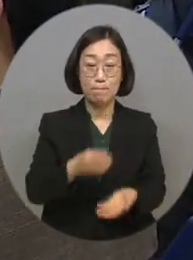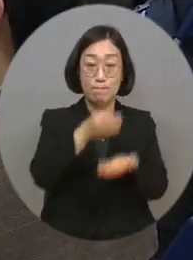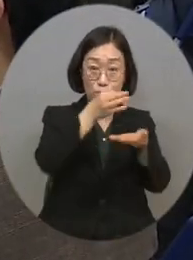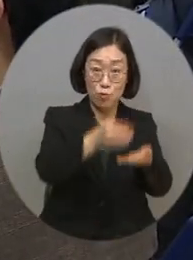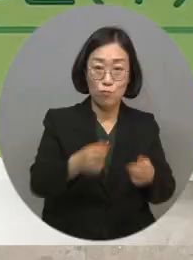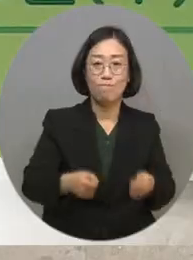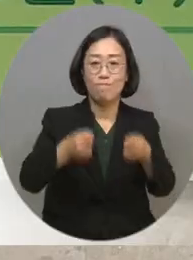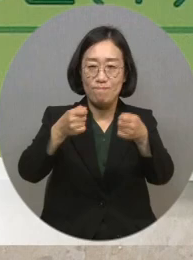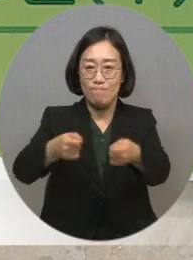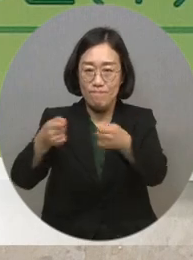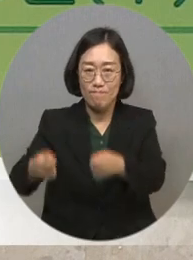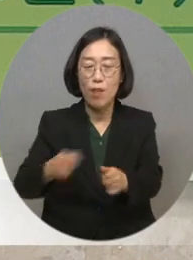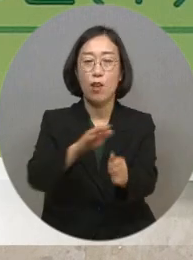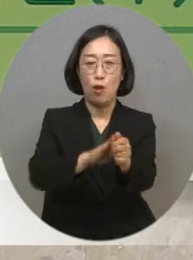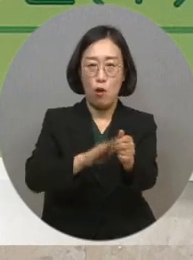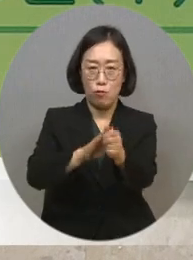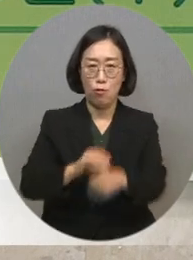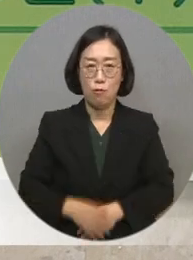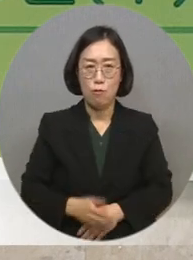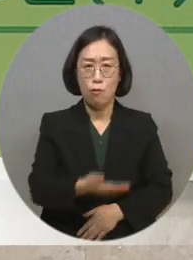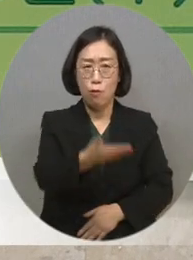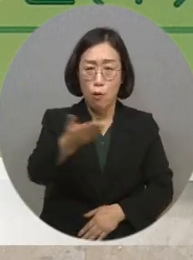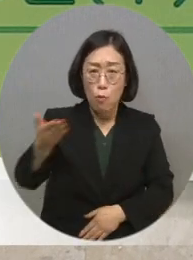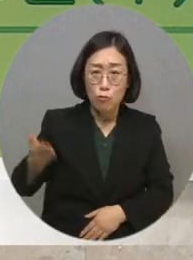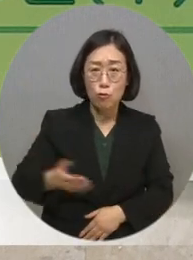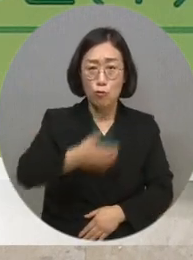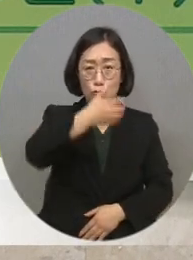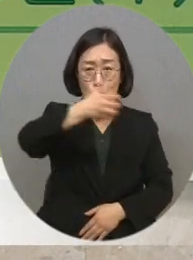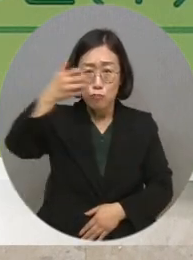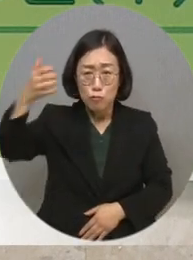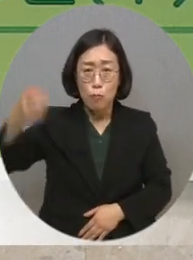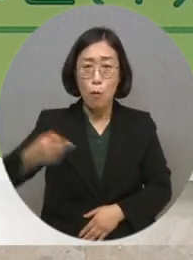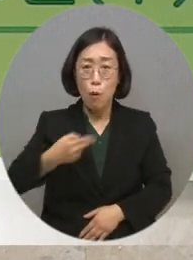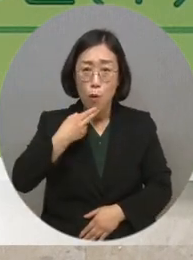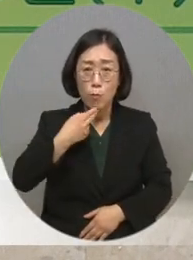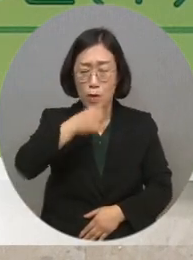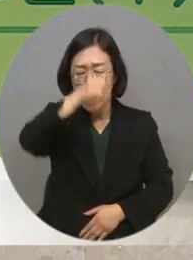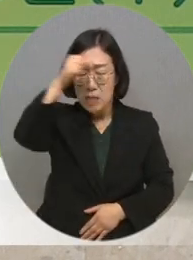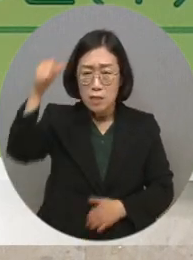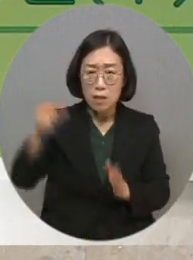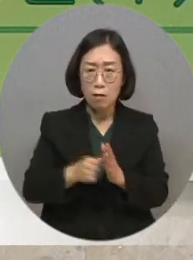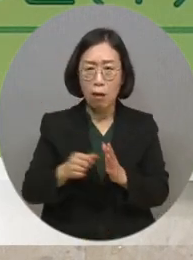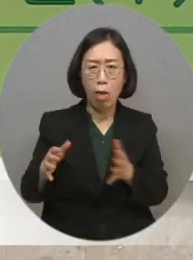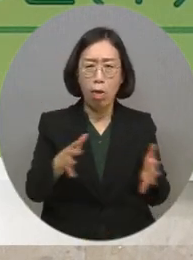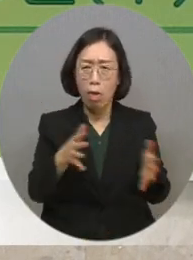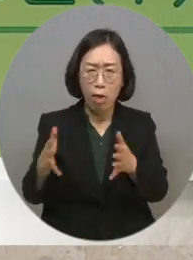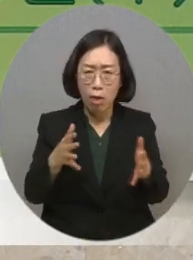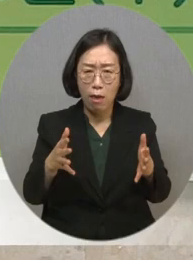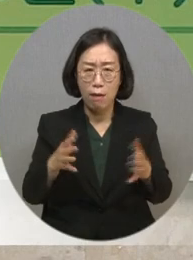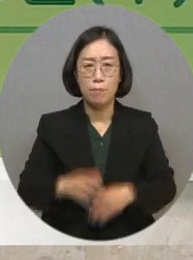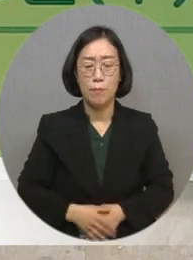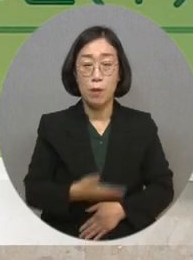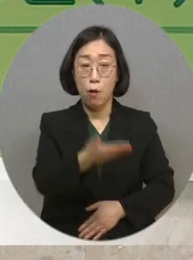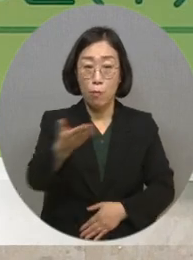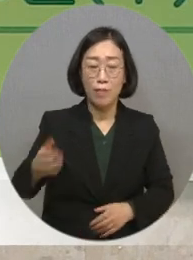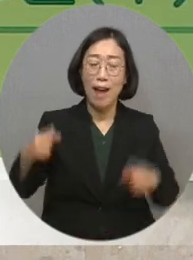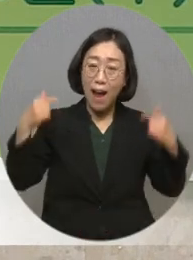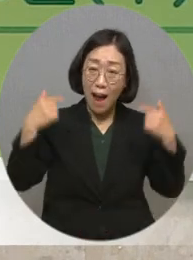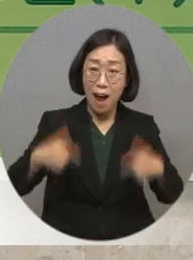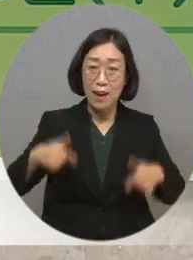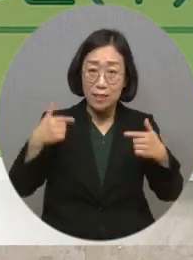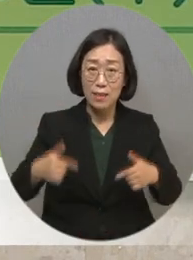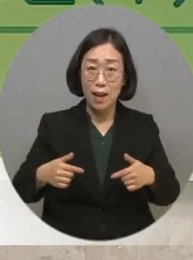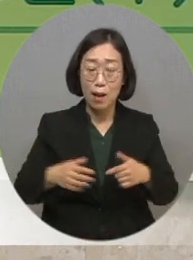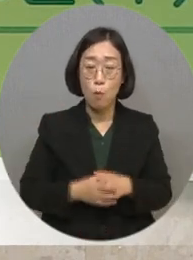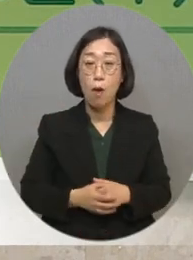전달했습니다 꿈을 갖지 않고 여러분 인생을 사는 사람들은 인생에 휩쓸려 가요 그죠 여러분이 항상 구